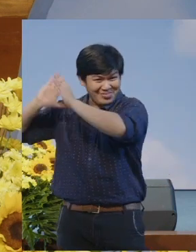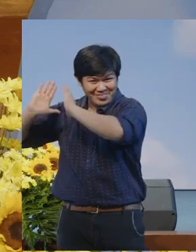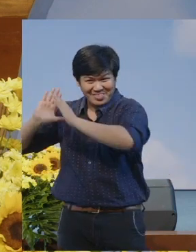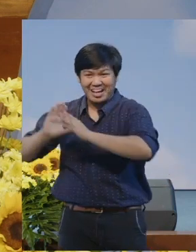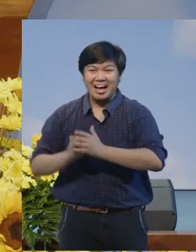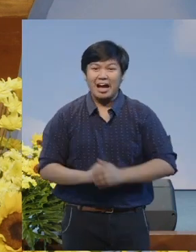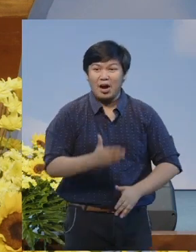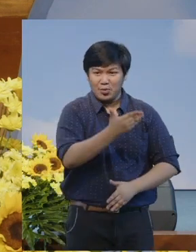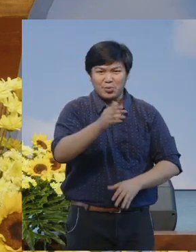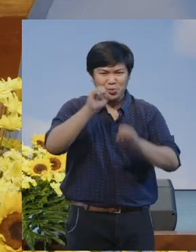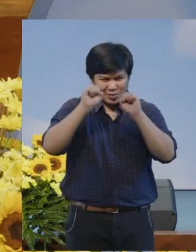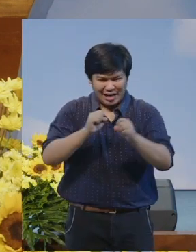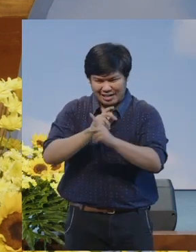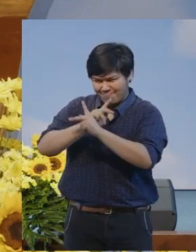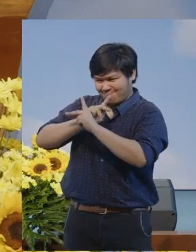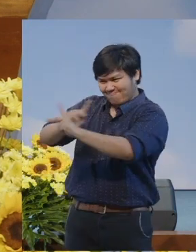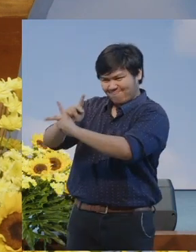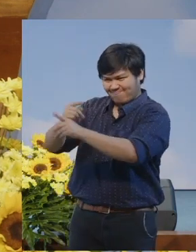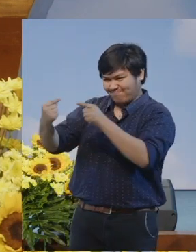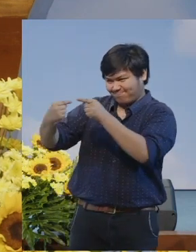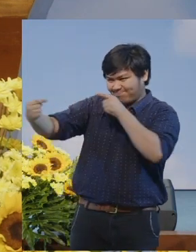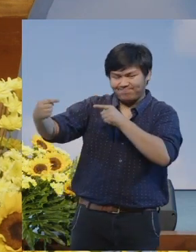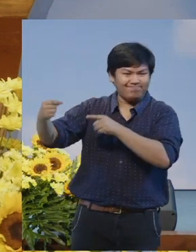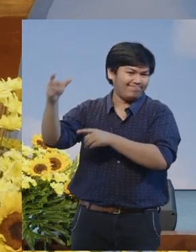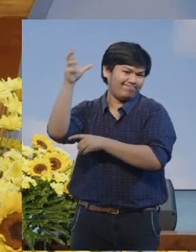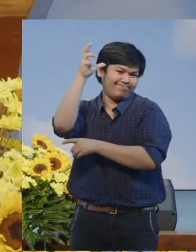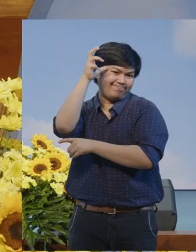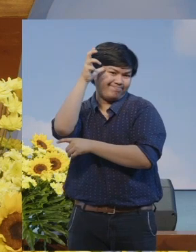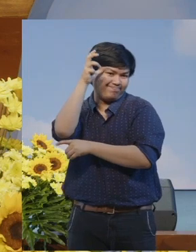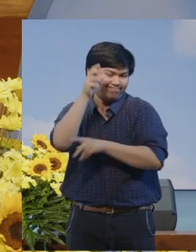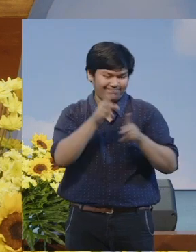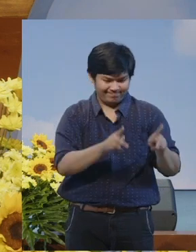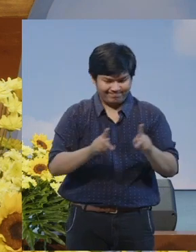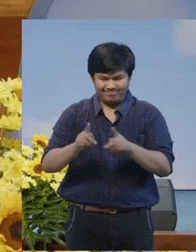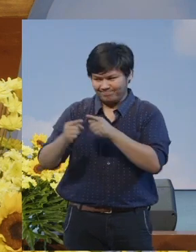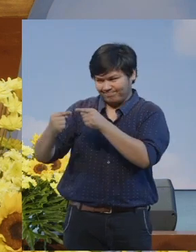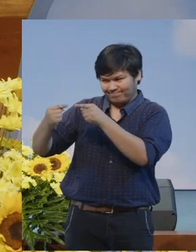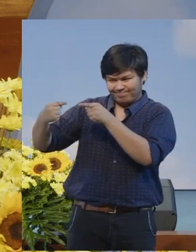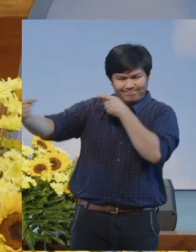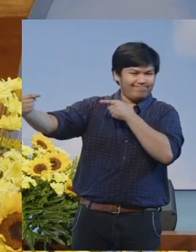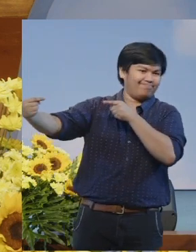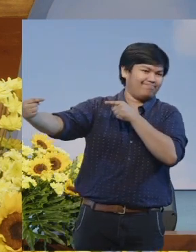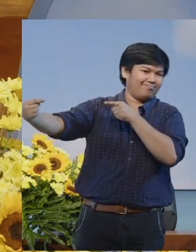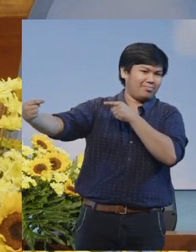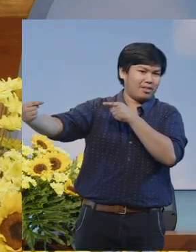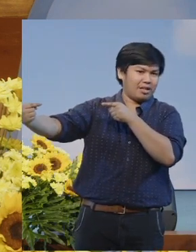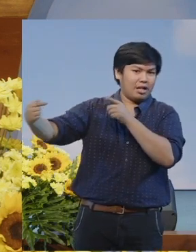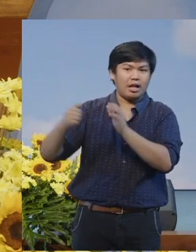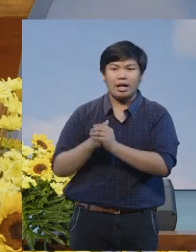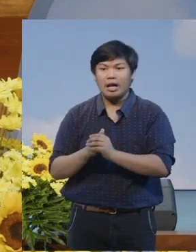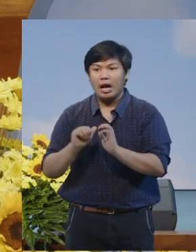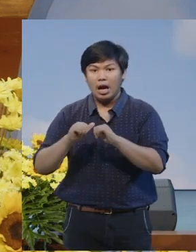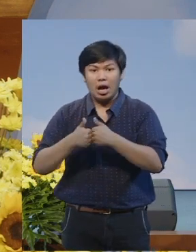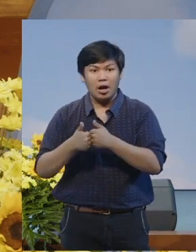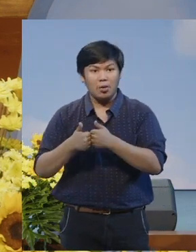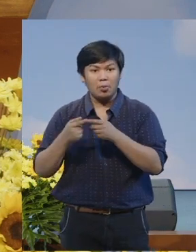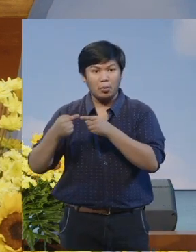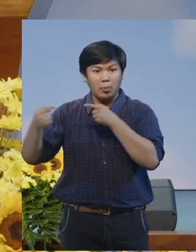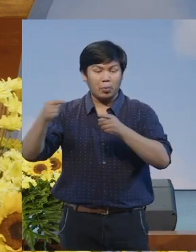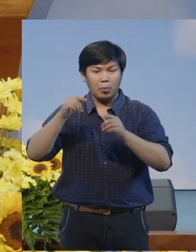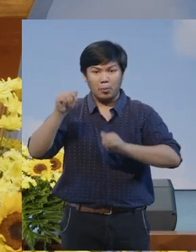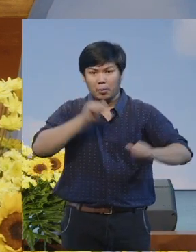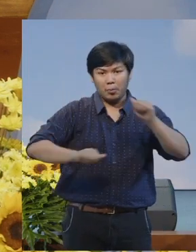able to stand against the schemes of the devil. Paano natin malalabanan ang lahat ng kanyang mga